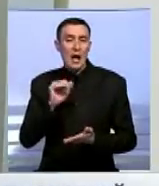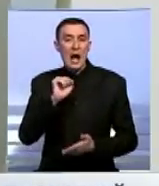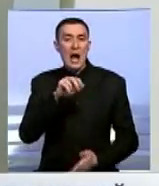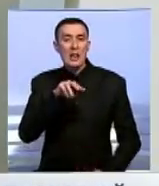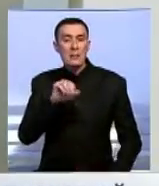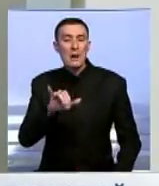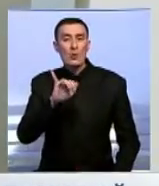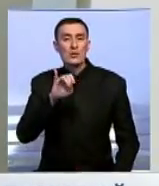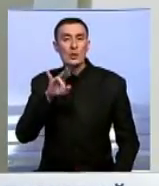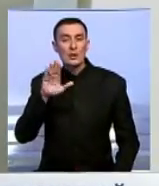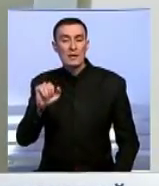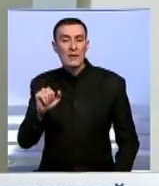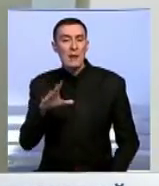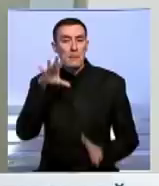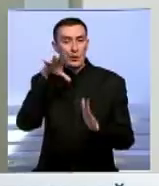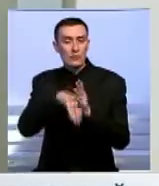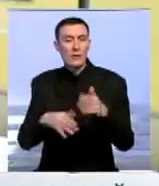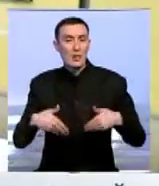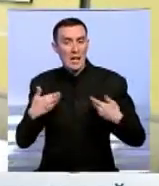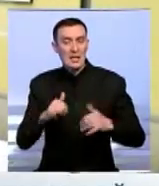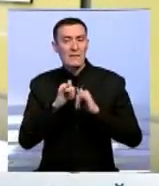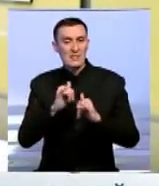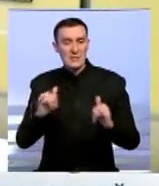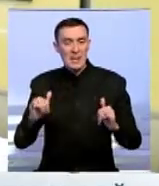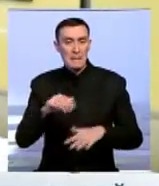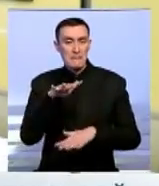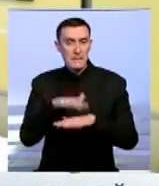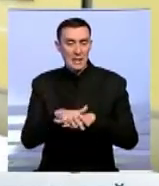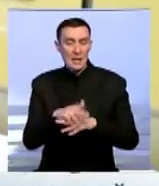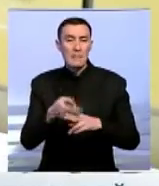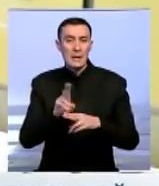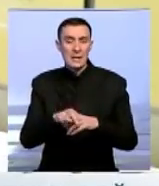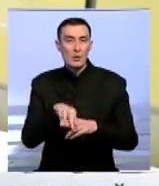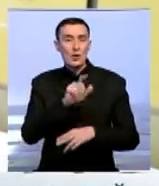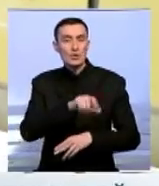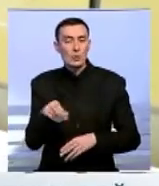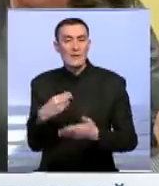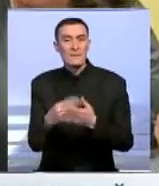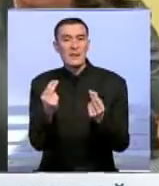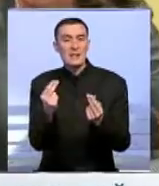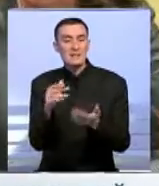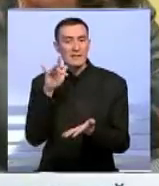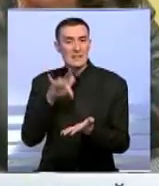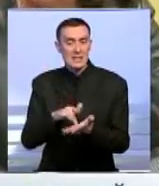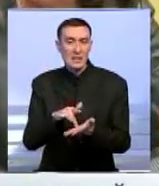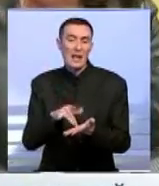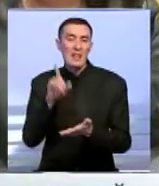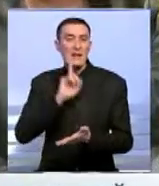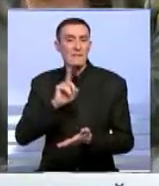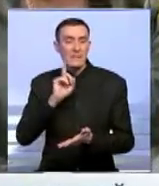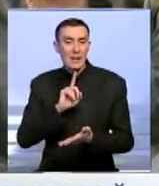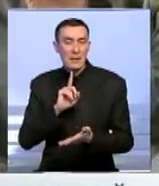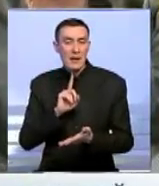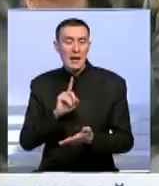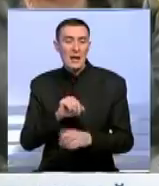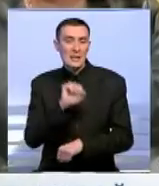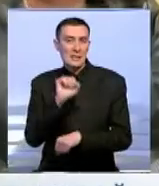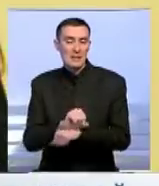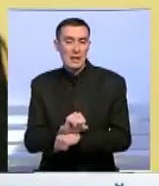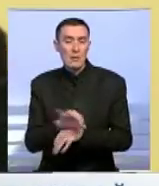Уразалиновой, которая внесла огромный вклад в развитие банка. Поэтому сотрудники этого финансового центра на время оставили важные